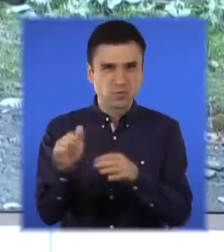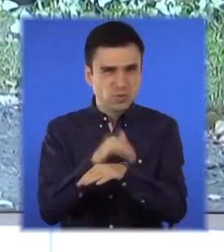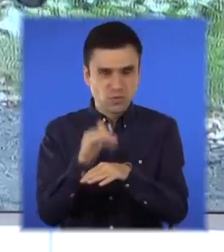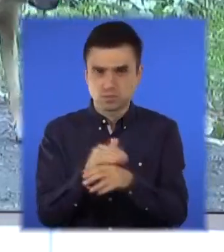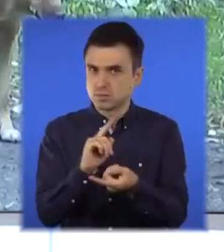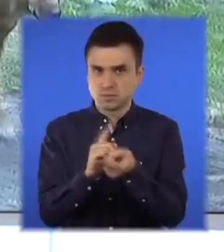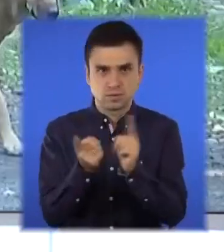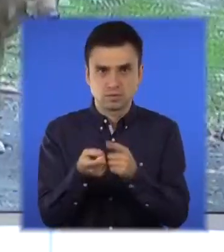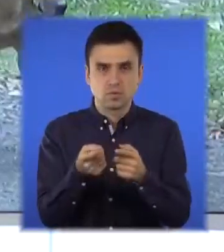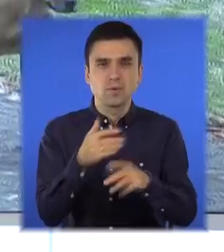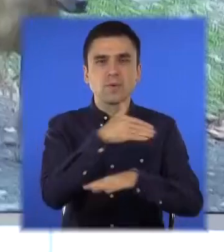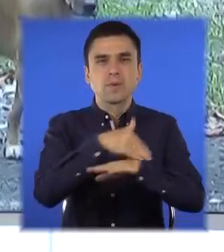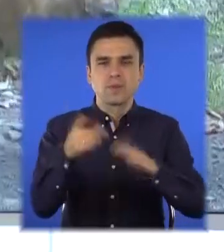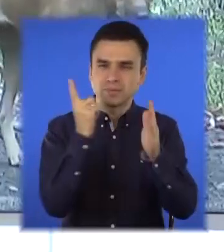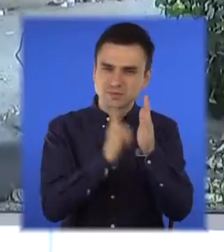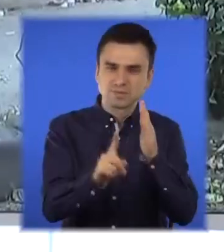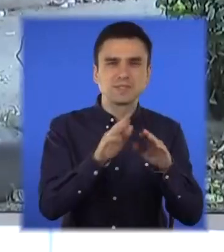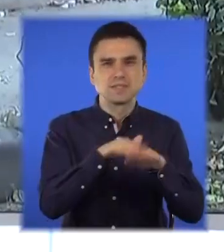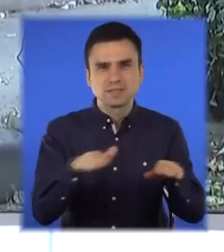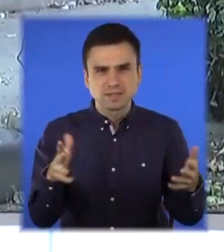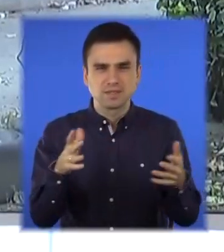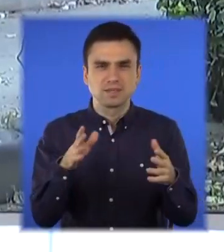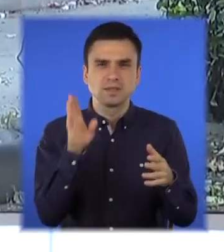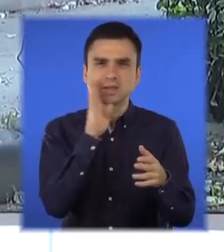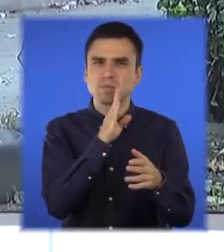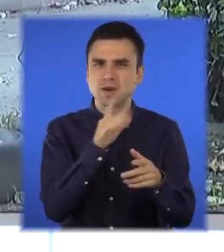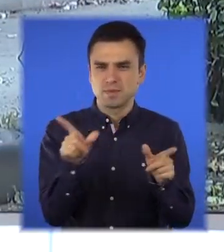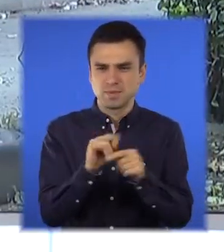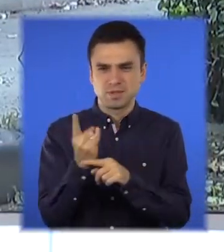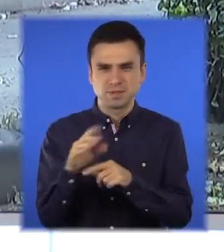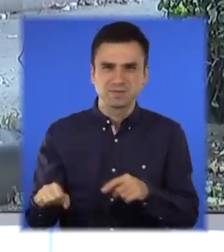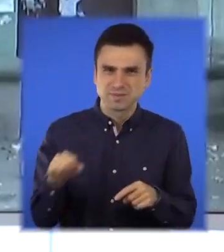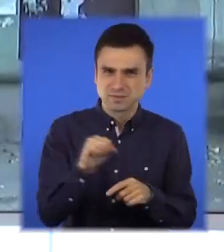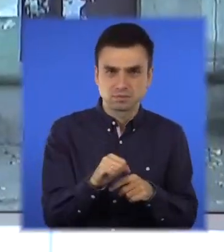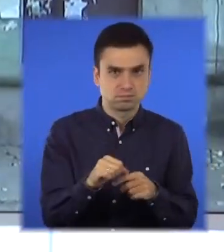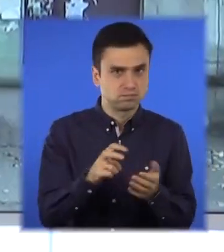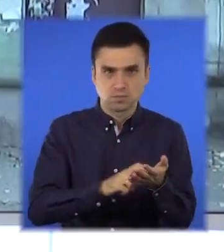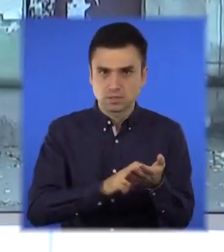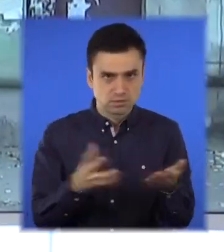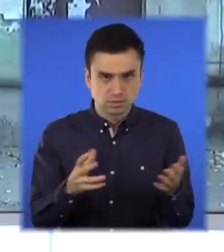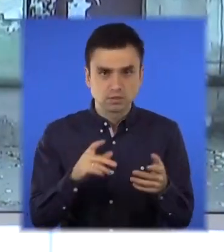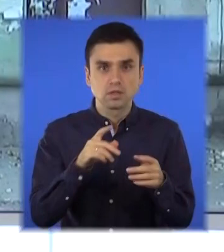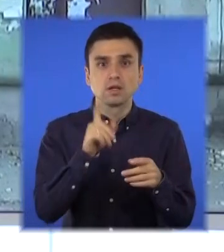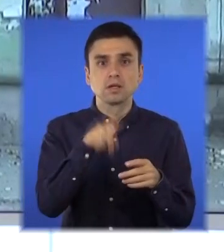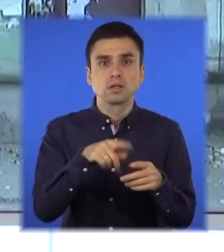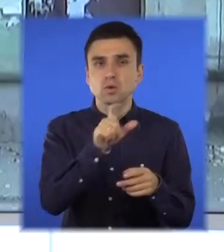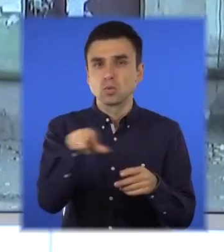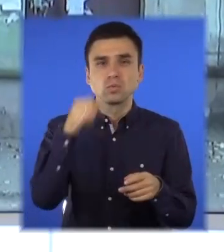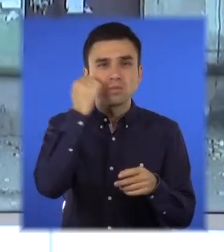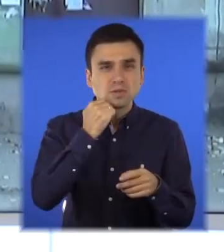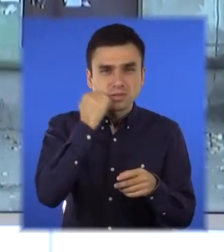собак. Говорять, діти бояться гратися на майданчику, мами з малюками виходити на прогулянку, а люди похилого віку